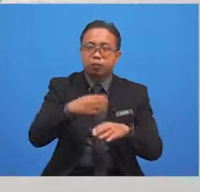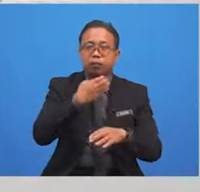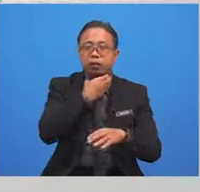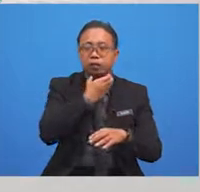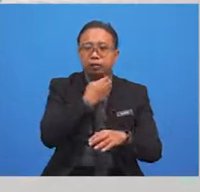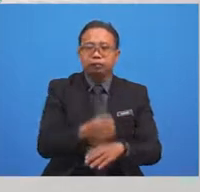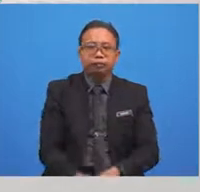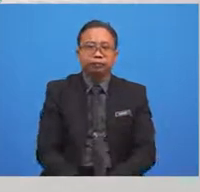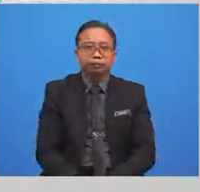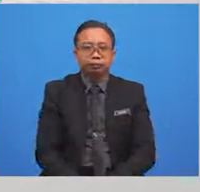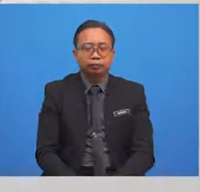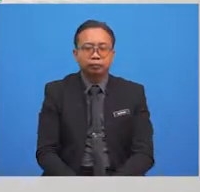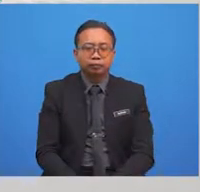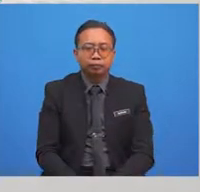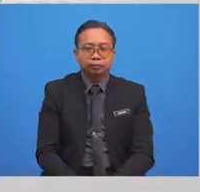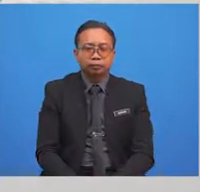Perak.